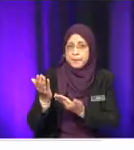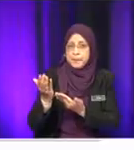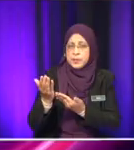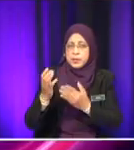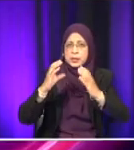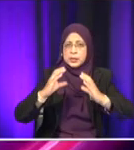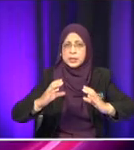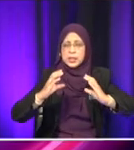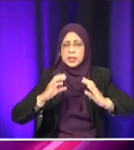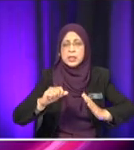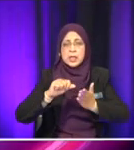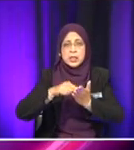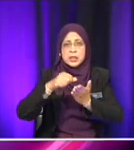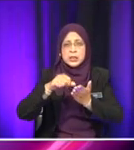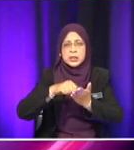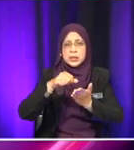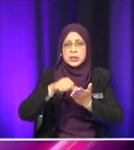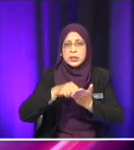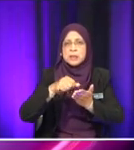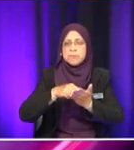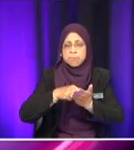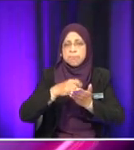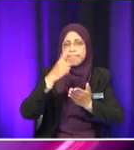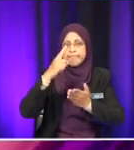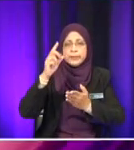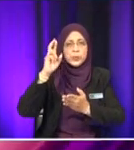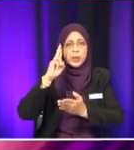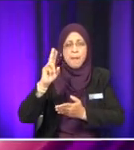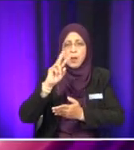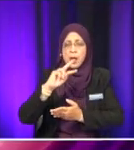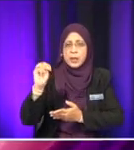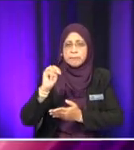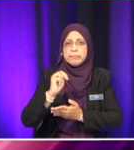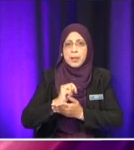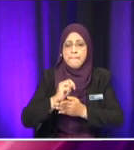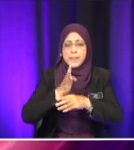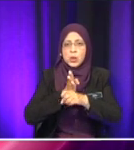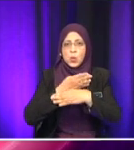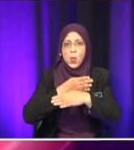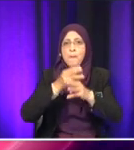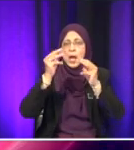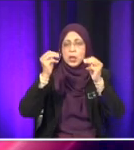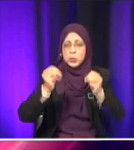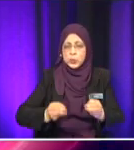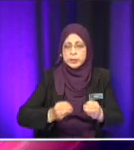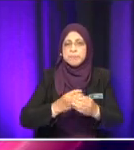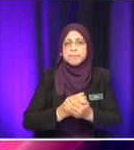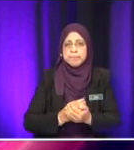penghasilannya pada ciri keagamaan dan keagamaan dan figura manusia kemudian